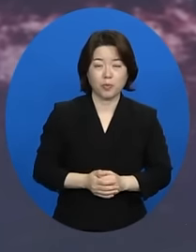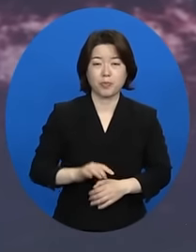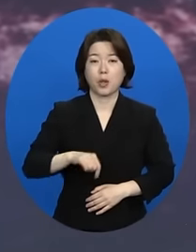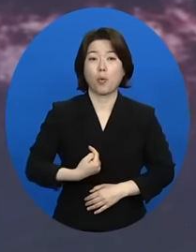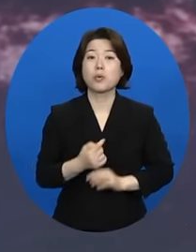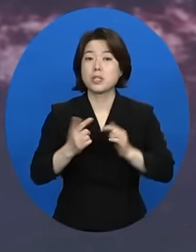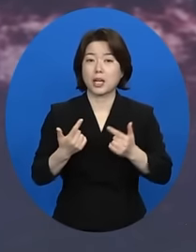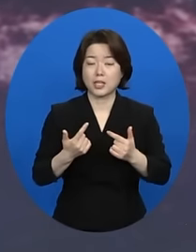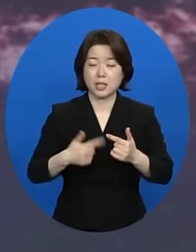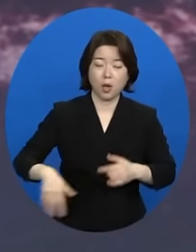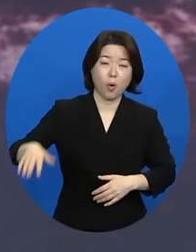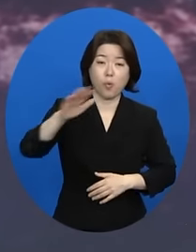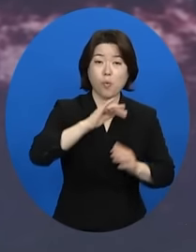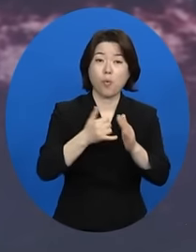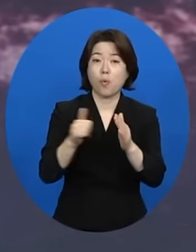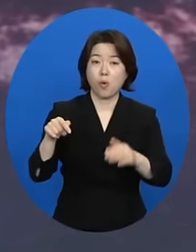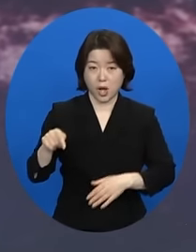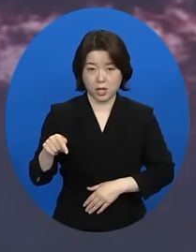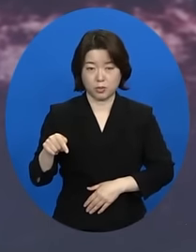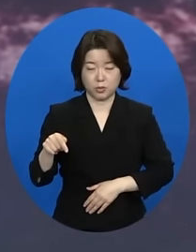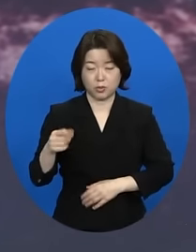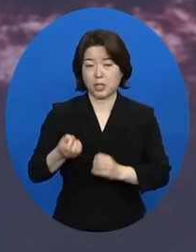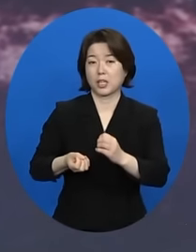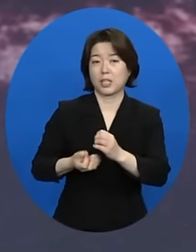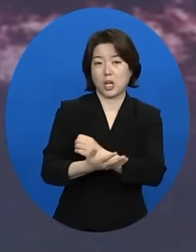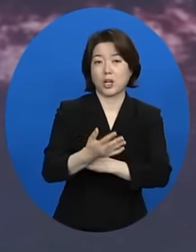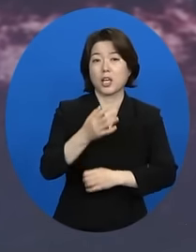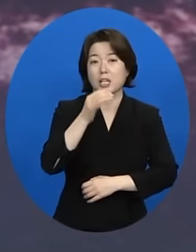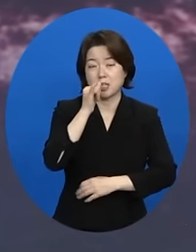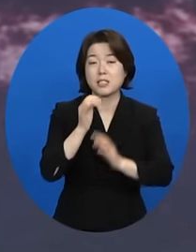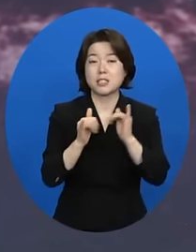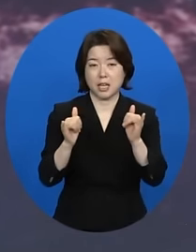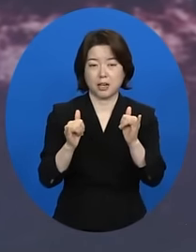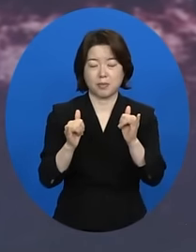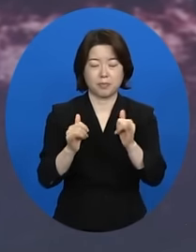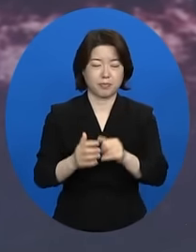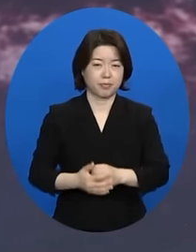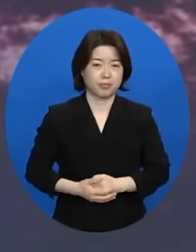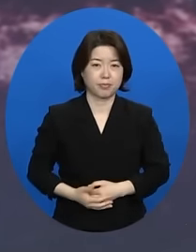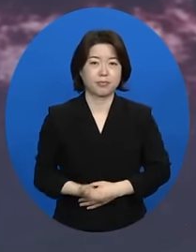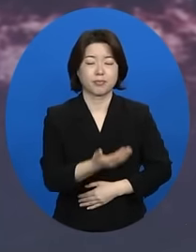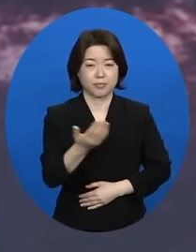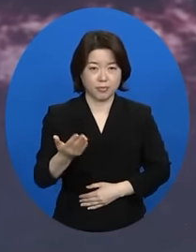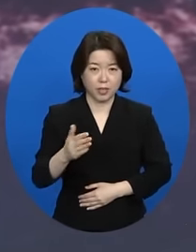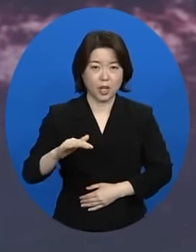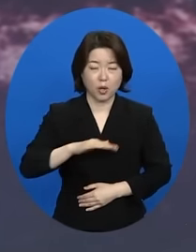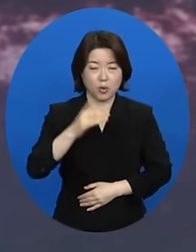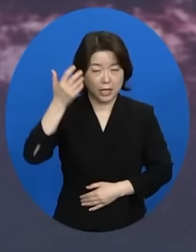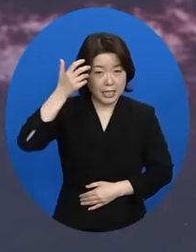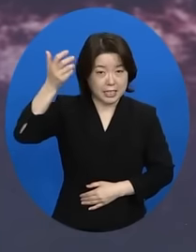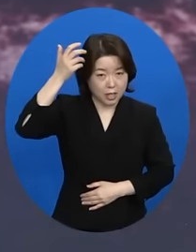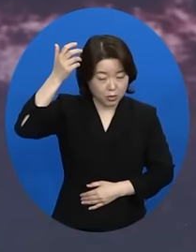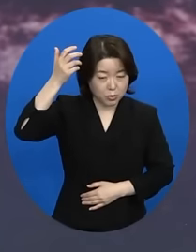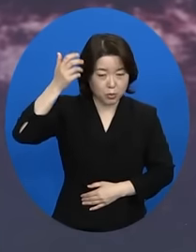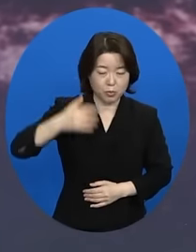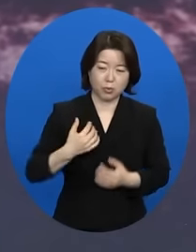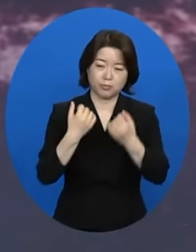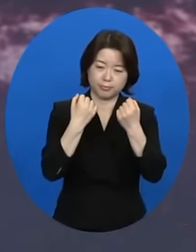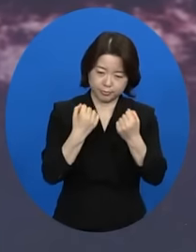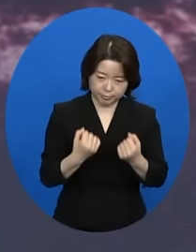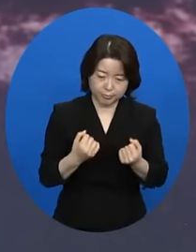혼자가 아니라 온 가족에게 이런 영향을 미치고 있다는 거예요. 그러니까 여러분, 우리가 영적으로 안주할